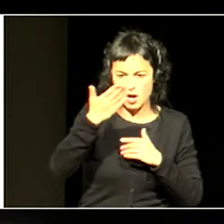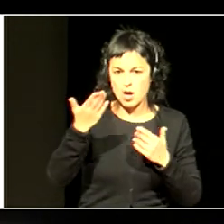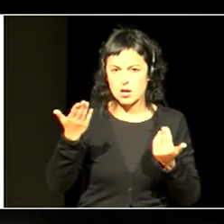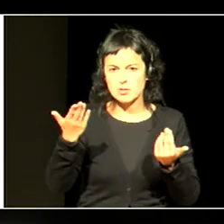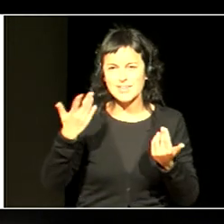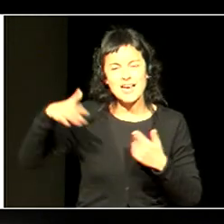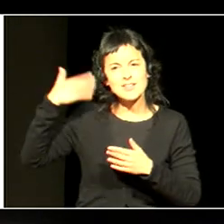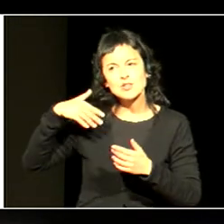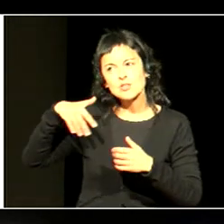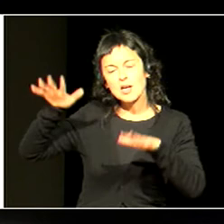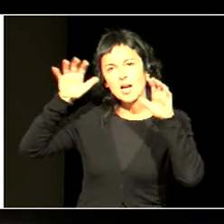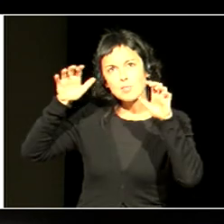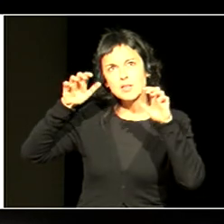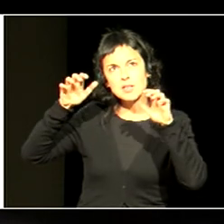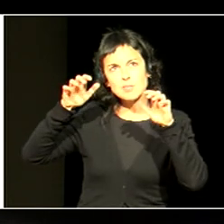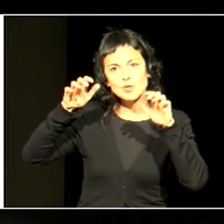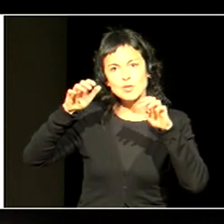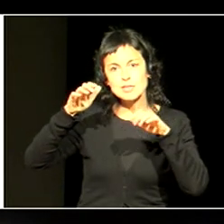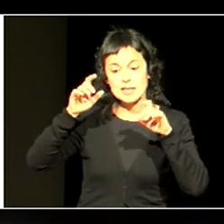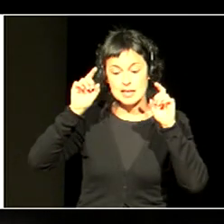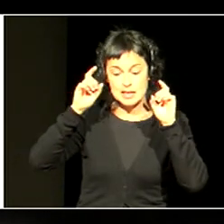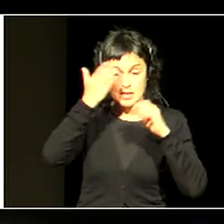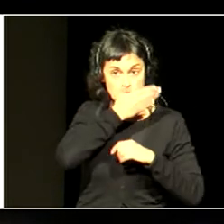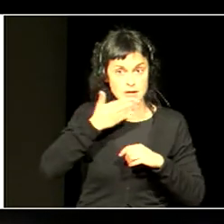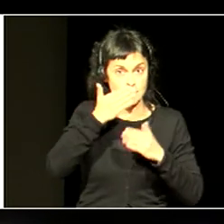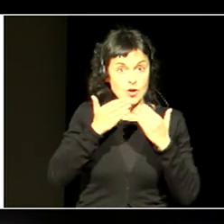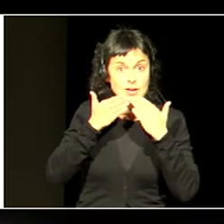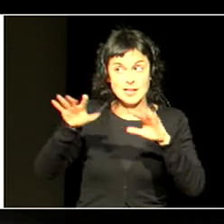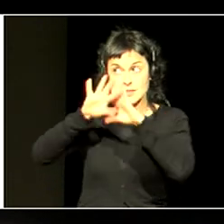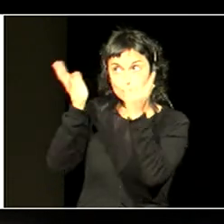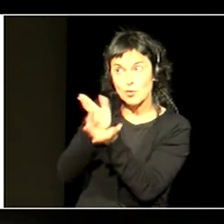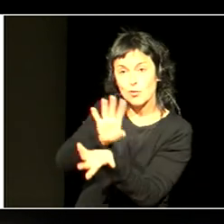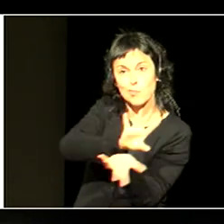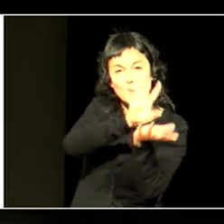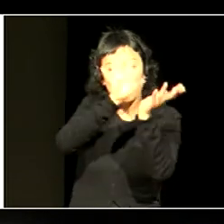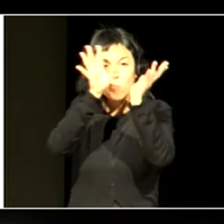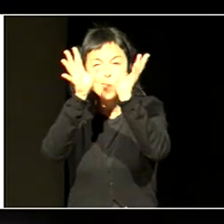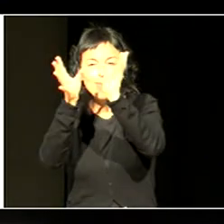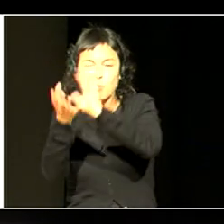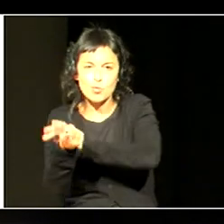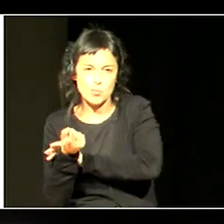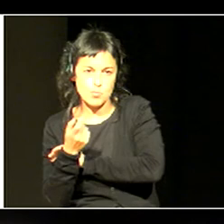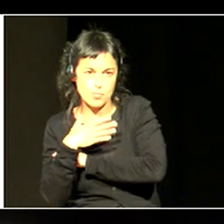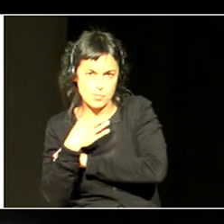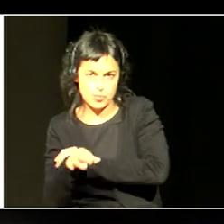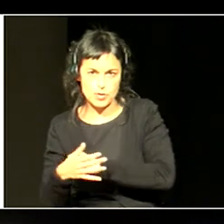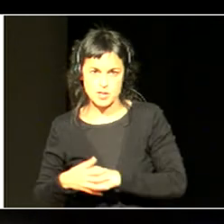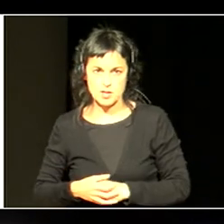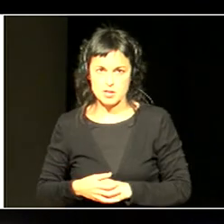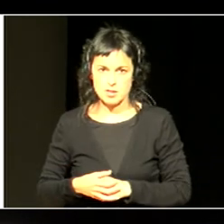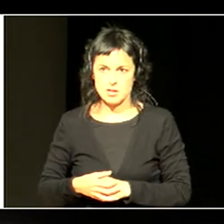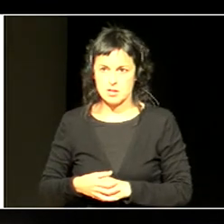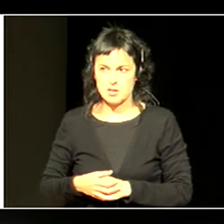dela mundua eraldatzeko puntutxu bat. Ez dela burbila bat, baizik eta mundu eraldatzeko